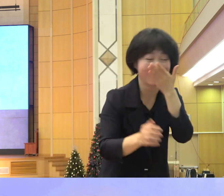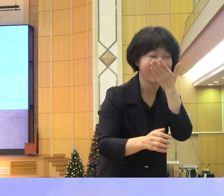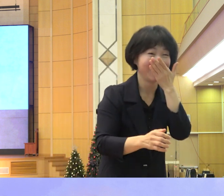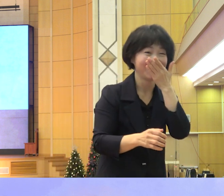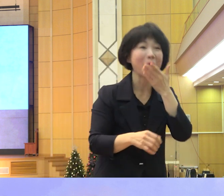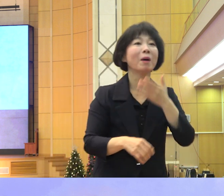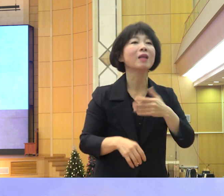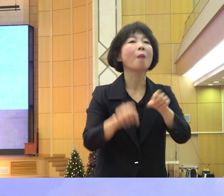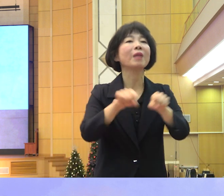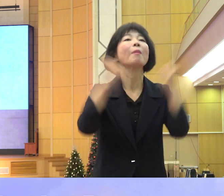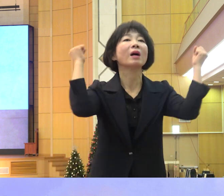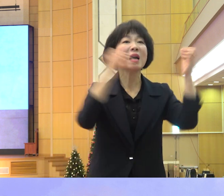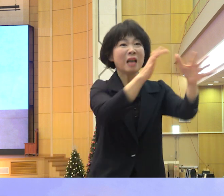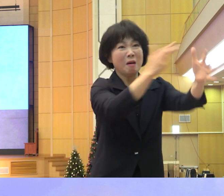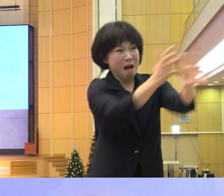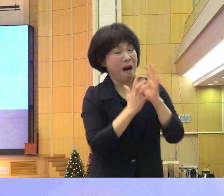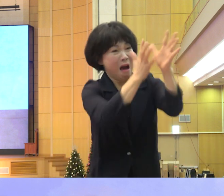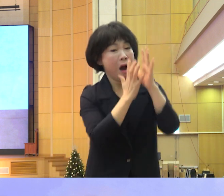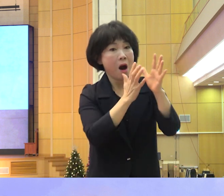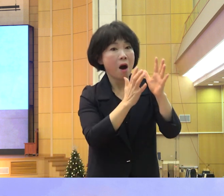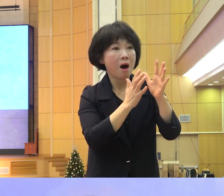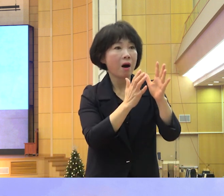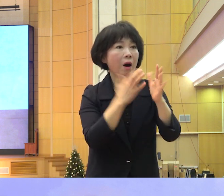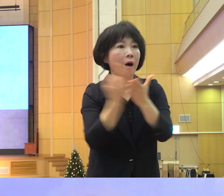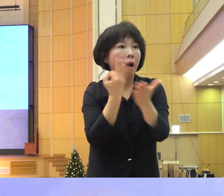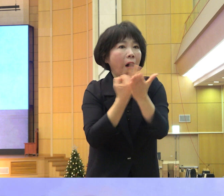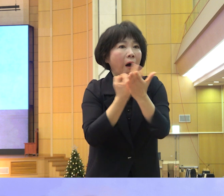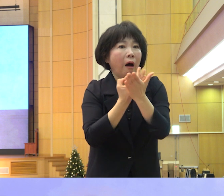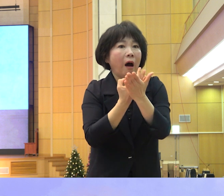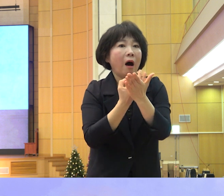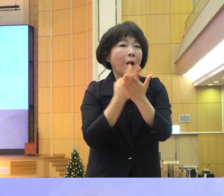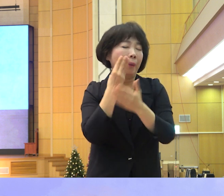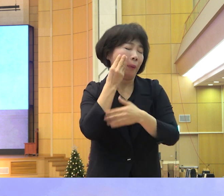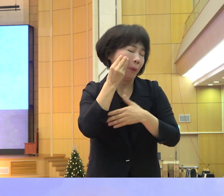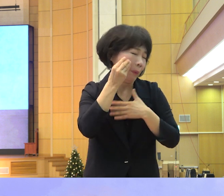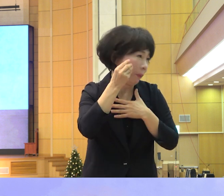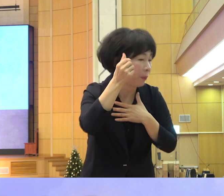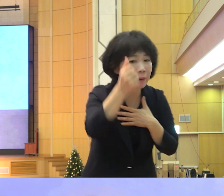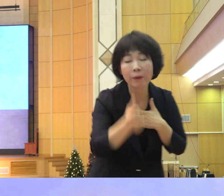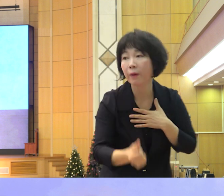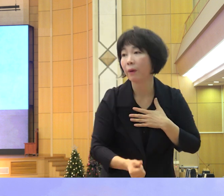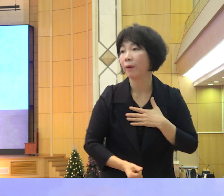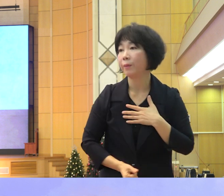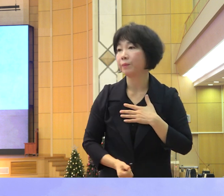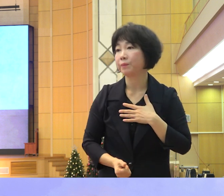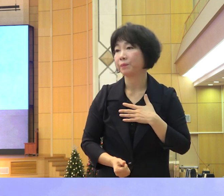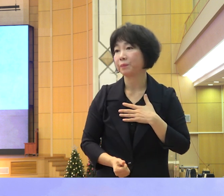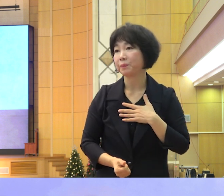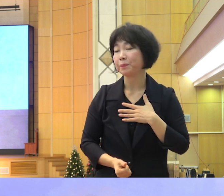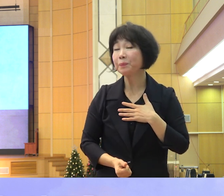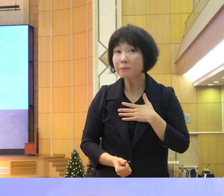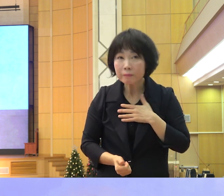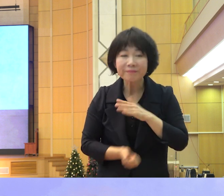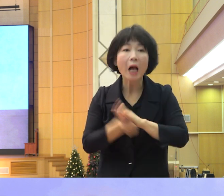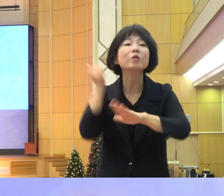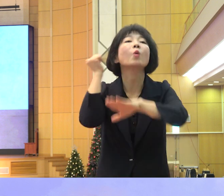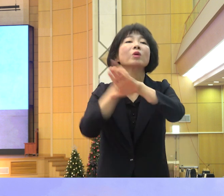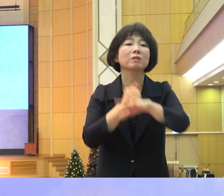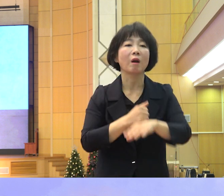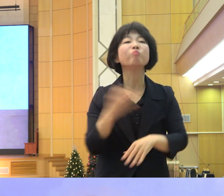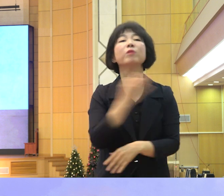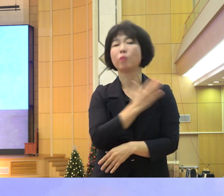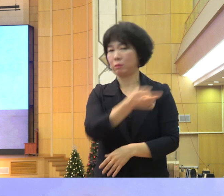갑자기 갖고 왔는데, 이야, 그냥 일반 찐빵하고 다르대. 그 집이 어딘지 내가 모르겠는데 거기 한번